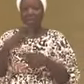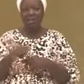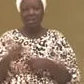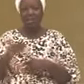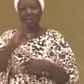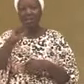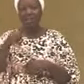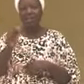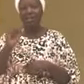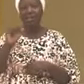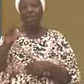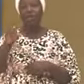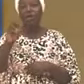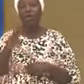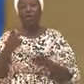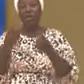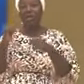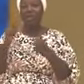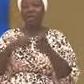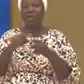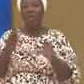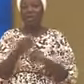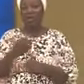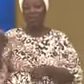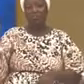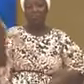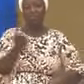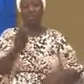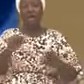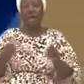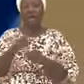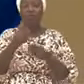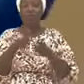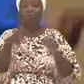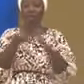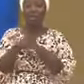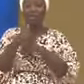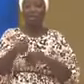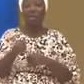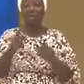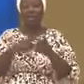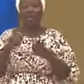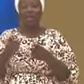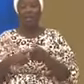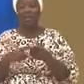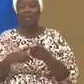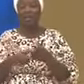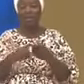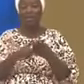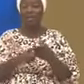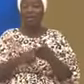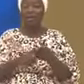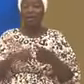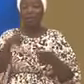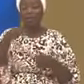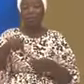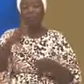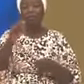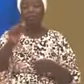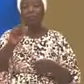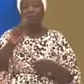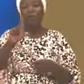jolies filles et bienvenue et l'april épais et voulait se tuer paul apôtre a dit ne t'en fais pas